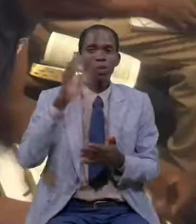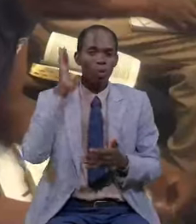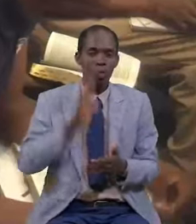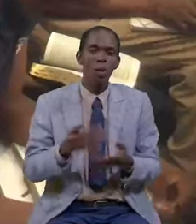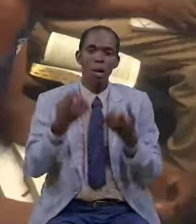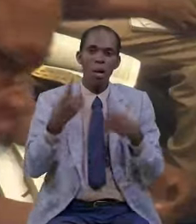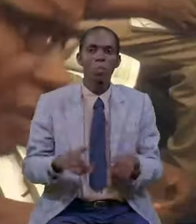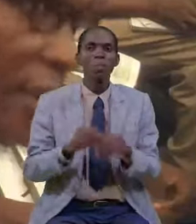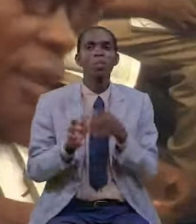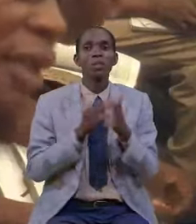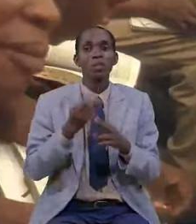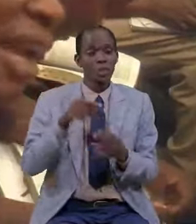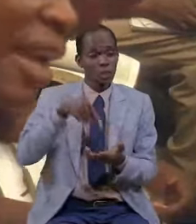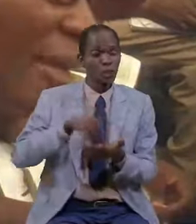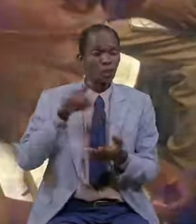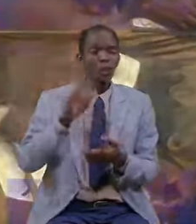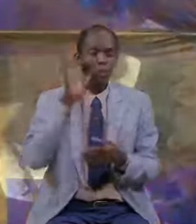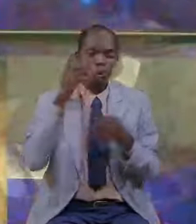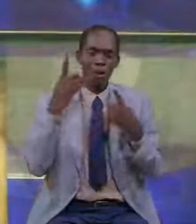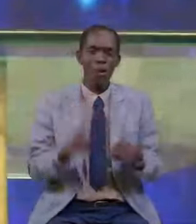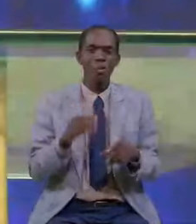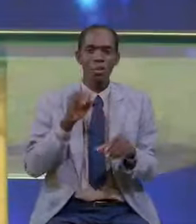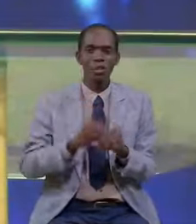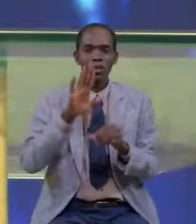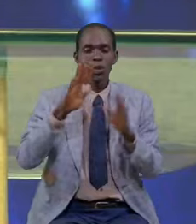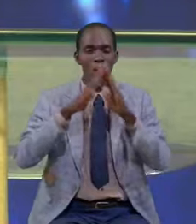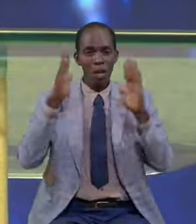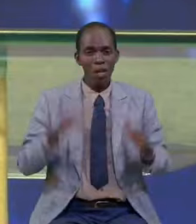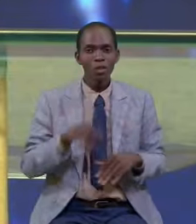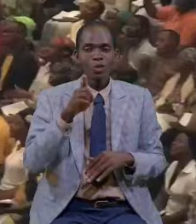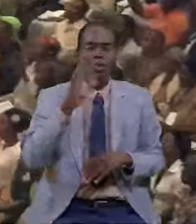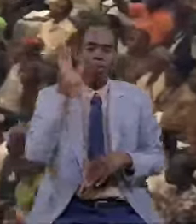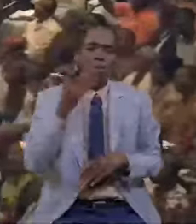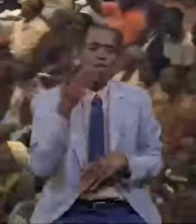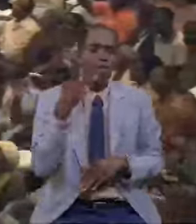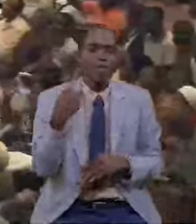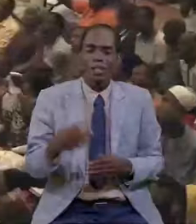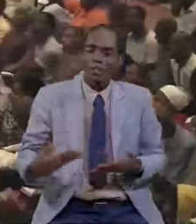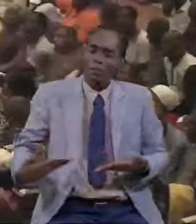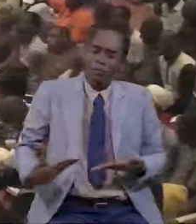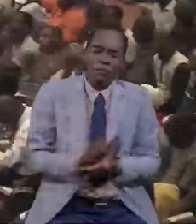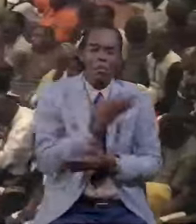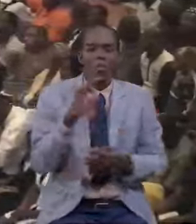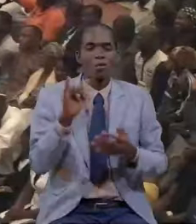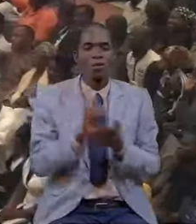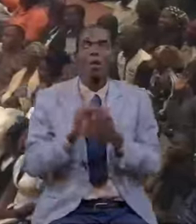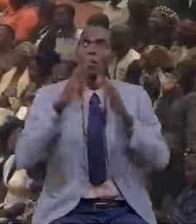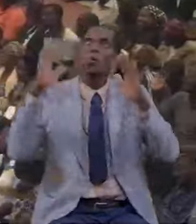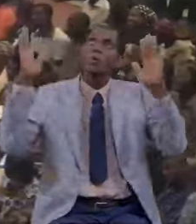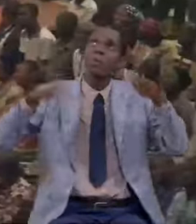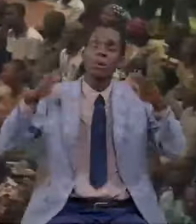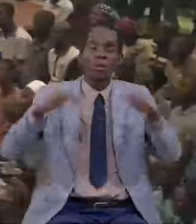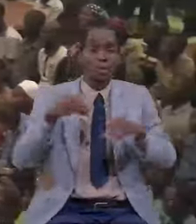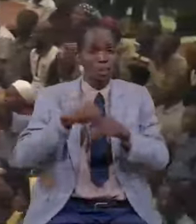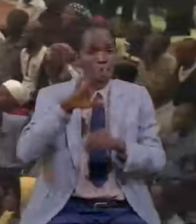Ceci va se produire dans votre maison. Vous allez voir le rafraîchissement de cette pluie. Dans votre vie, vous allez voir